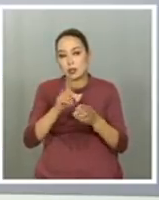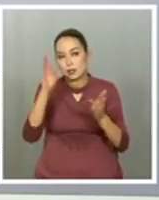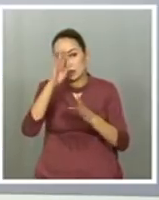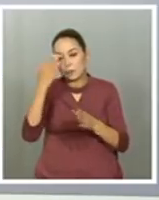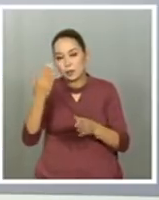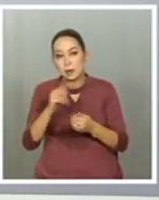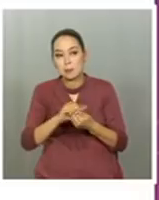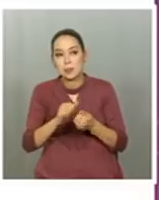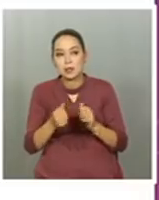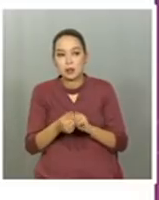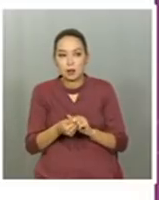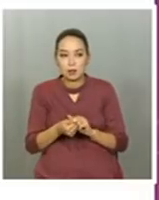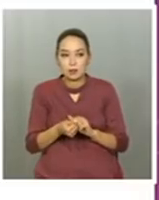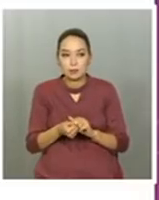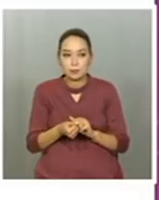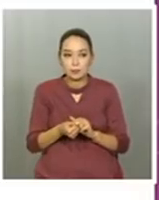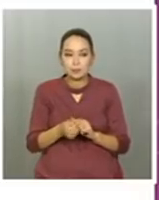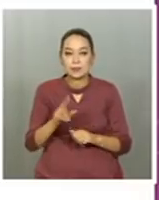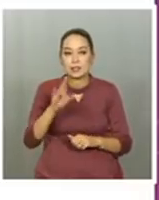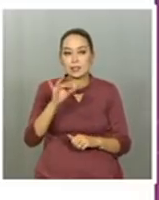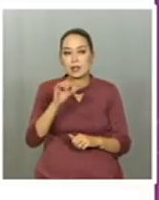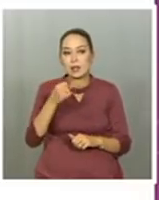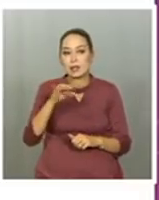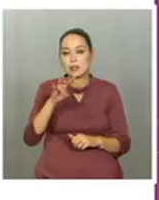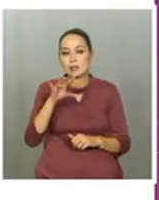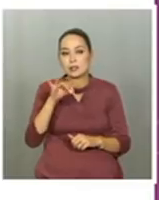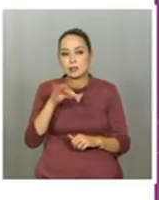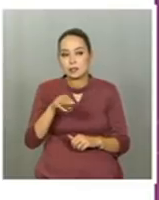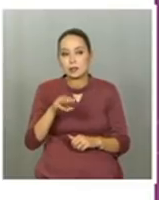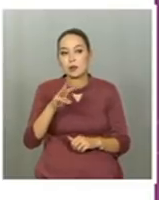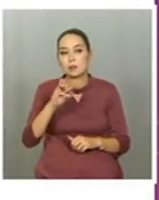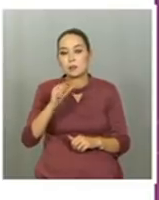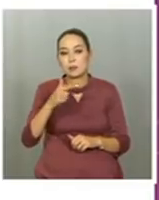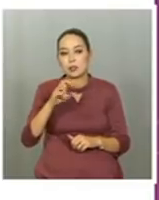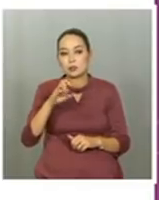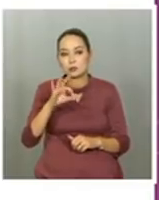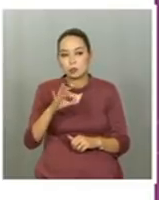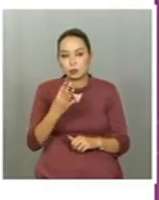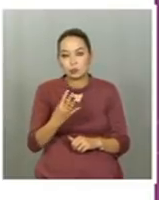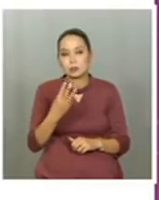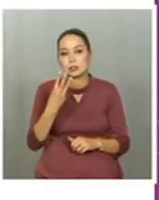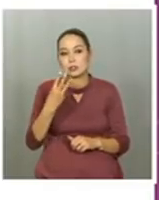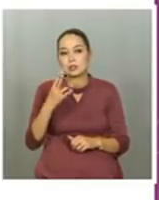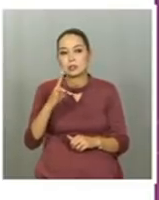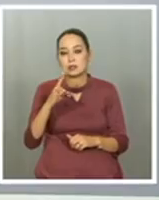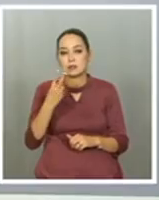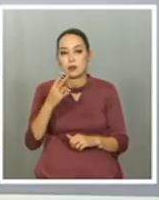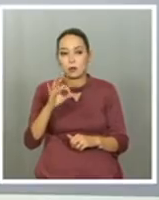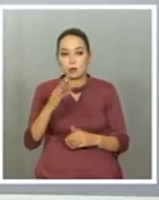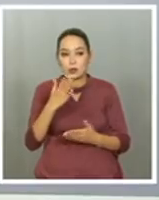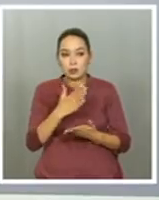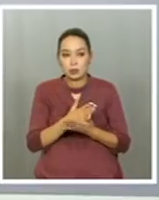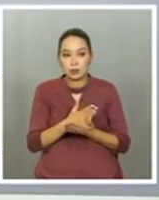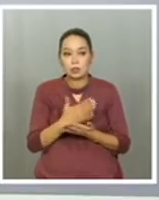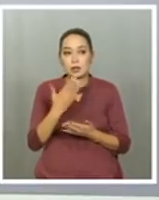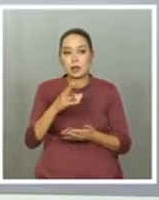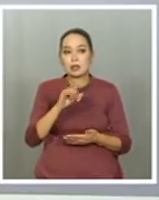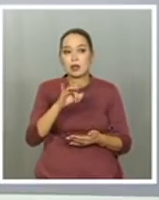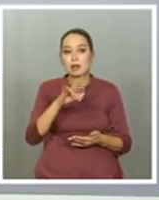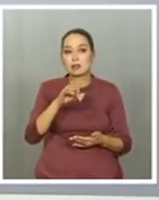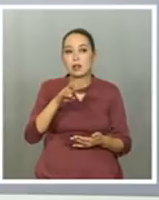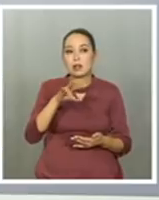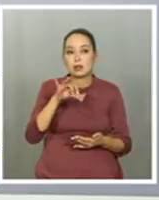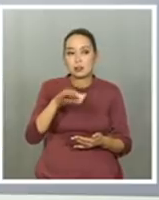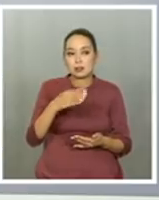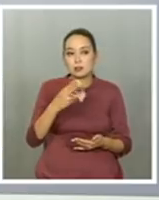минералдары кайнит, калий хлориді, магний сульфаты 3 еселенген су. Карналит, калий хлориді, магний хлориді 6